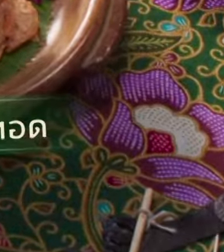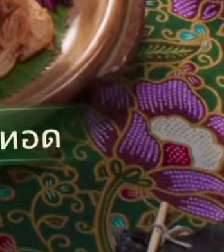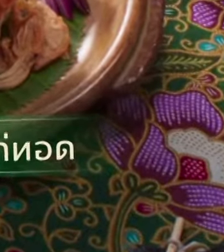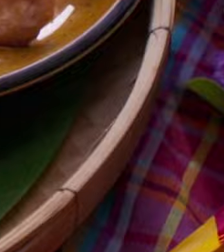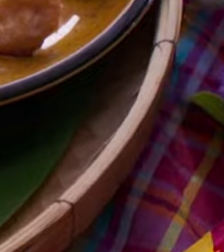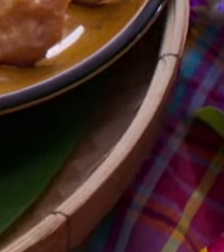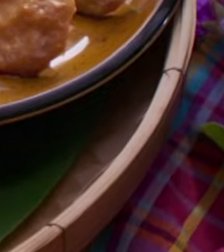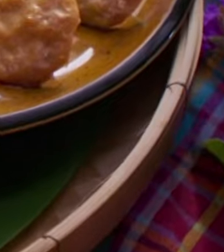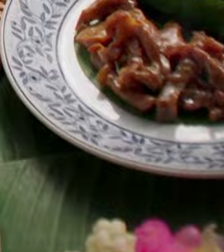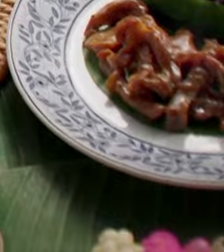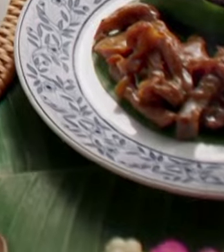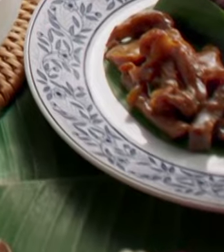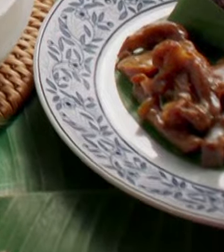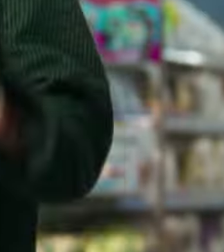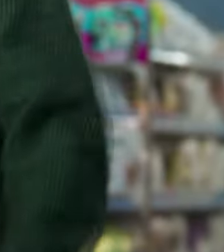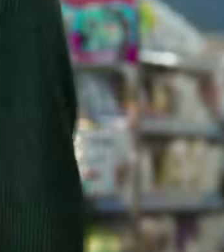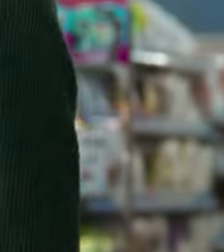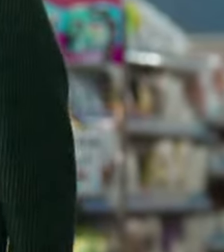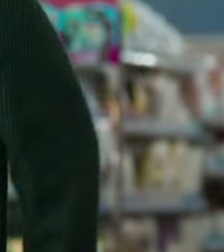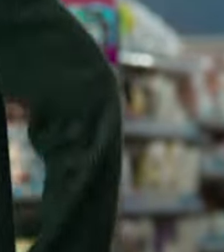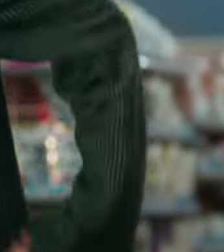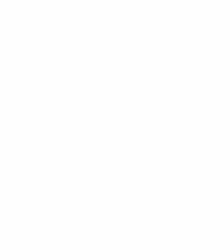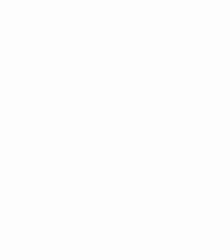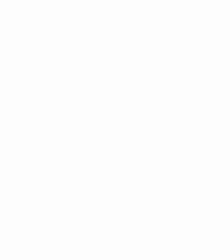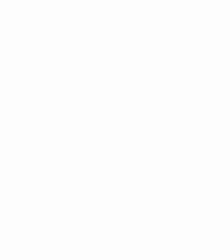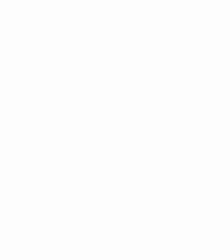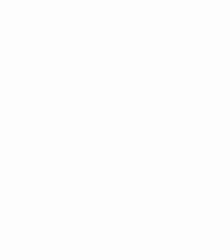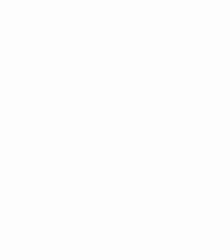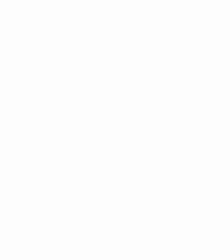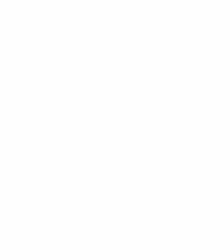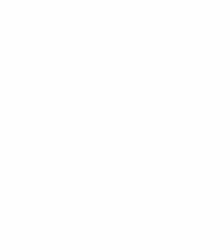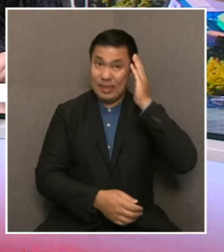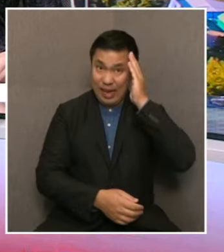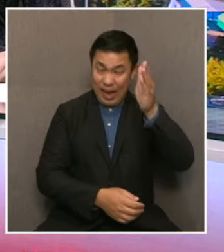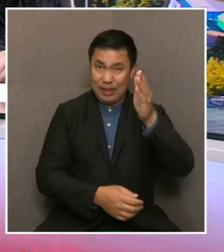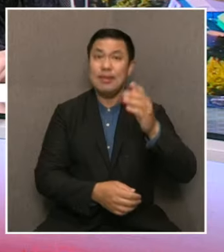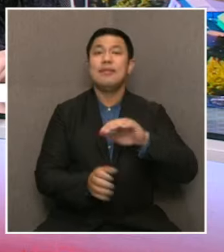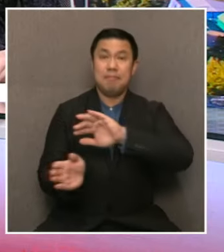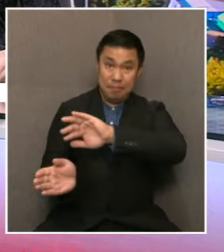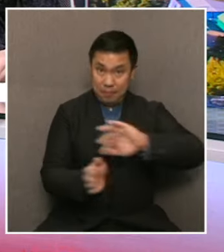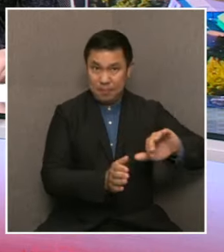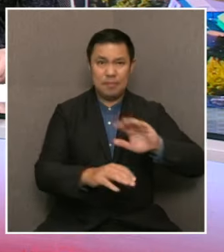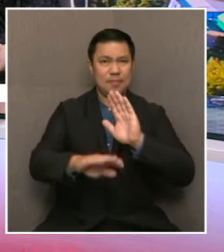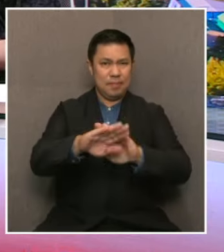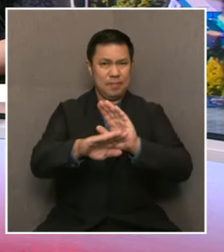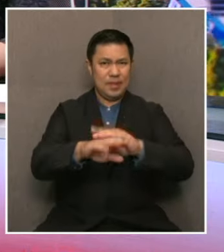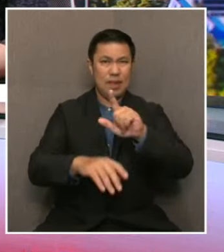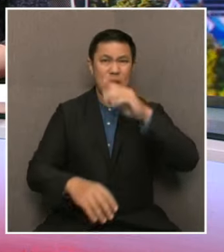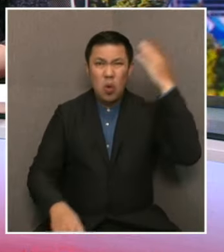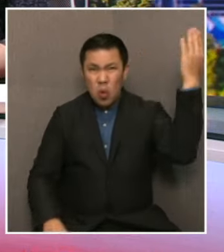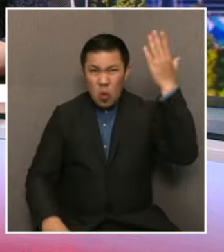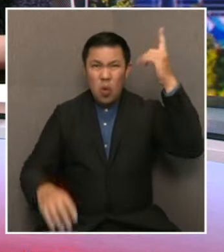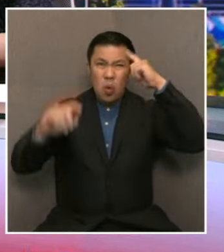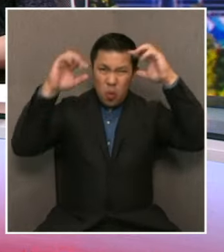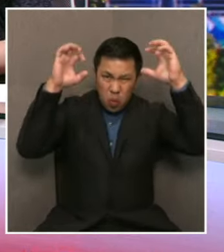สนับสนุนโดยเสน่ห์ความเป็นไทยใครๆก็หลงรัก 7-Eleven เตือนเรื่องของพายุฤดูร้อนกันต่อเลยน